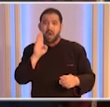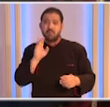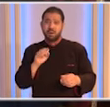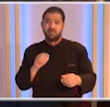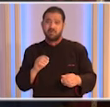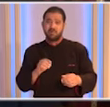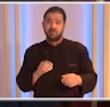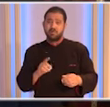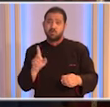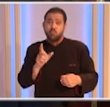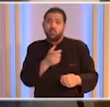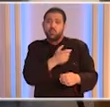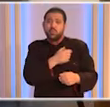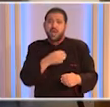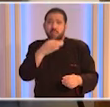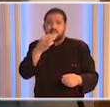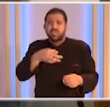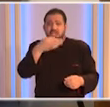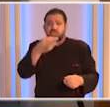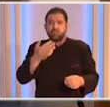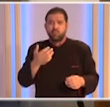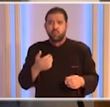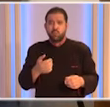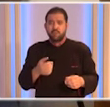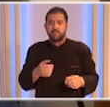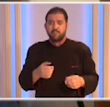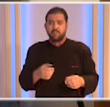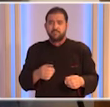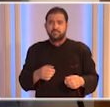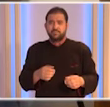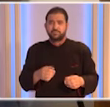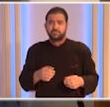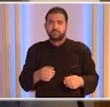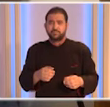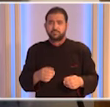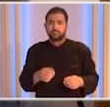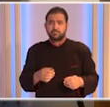de persoana cealaltă. Prin urmare, nu se poate vorbi de